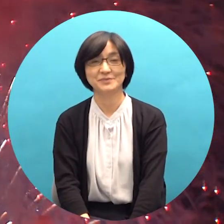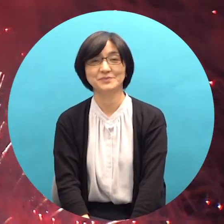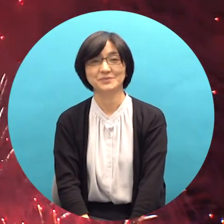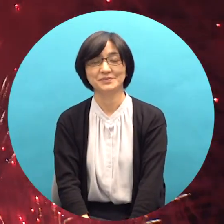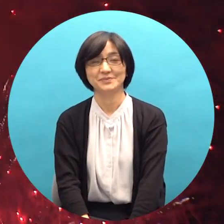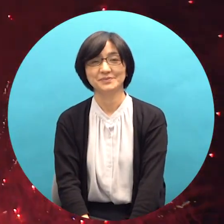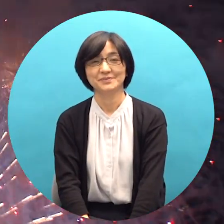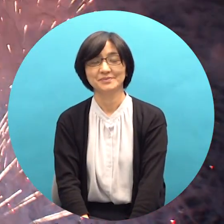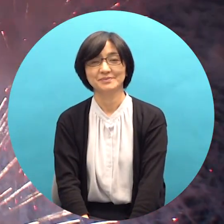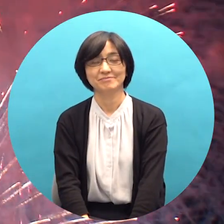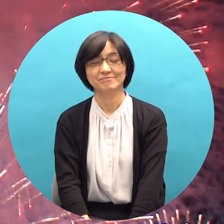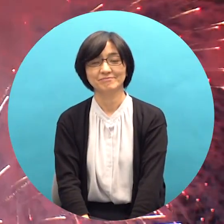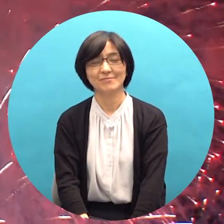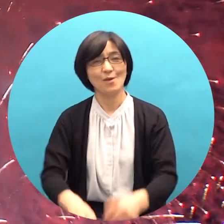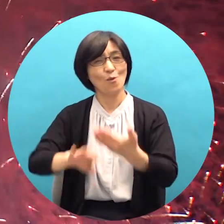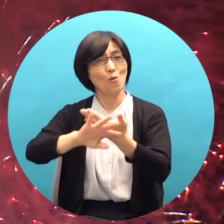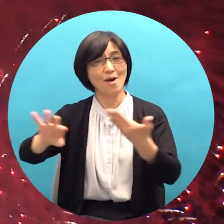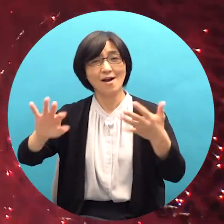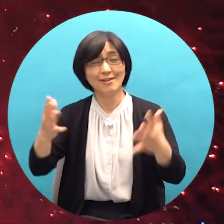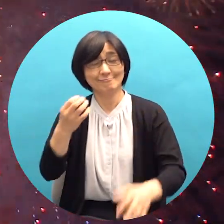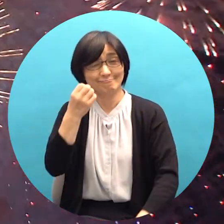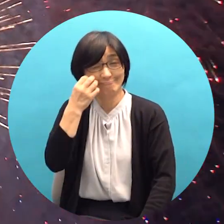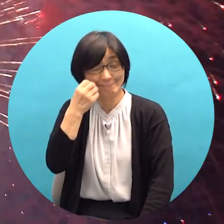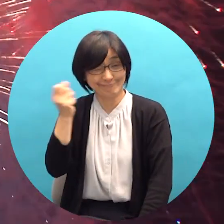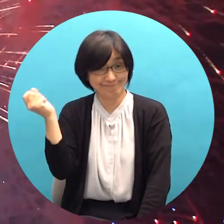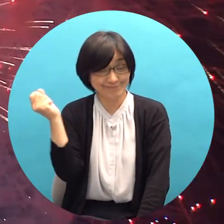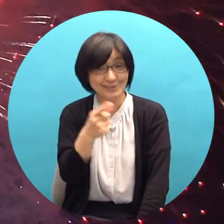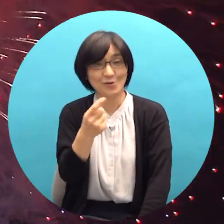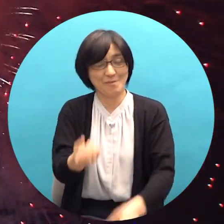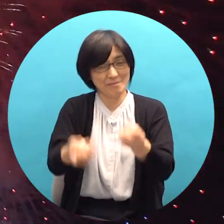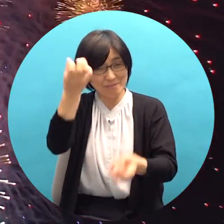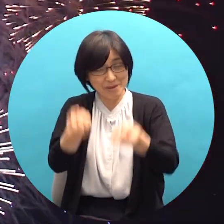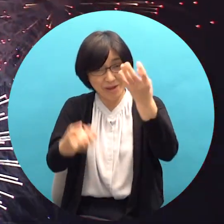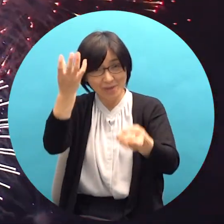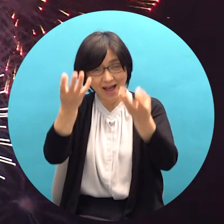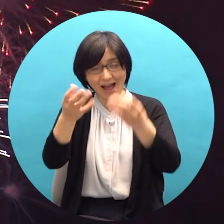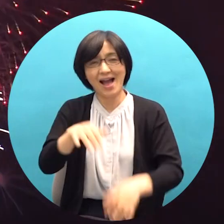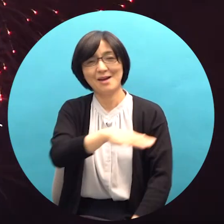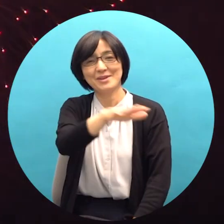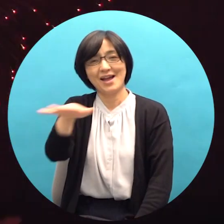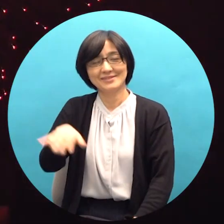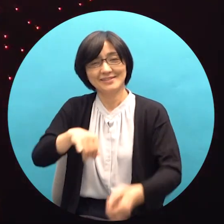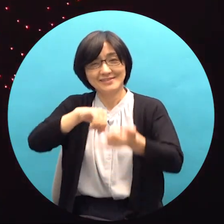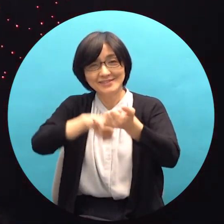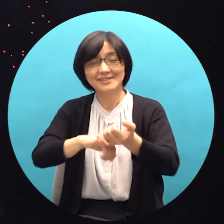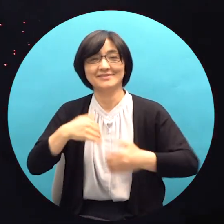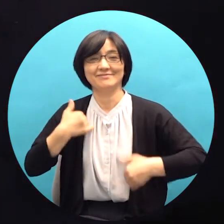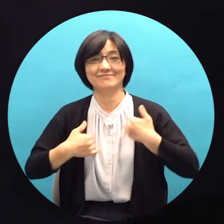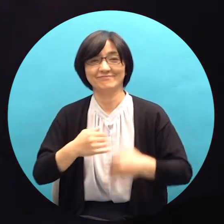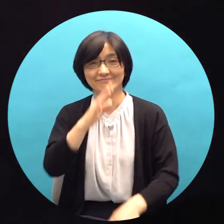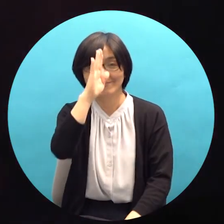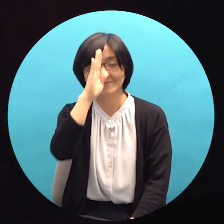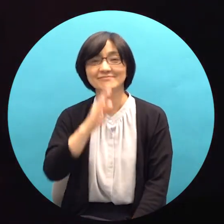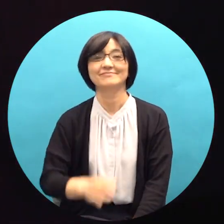ています。他では見られないスピード感ある花火をぜひ皆さんこちらでご覧いただければと思います